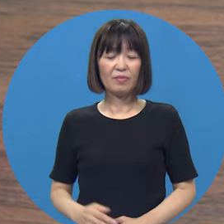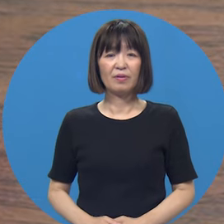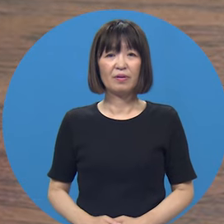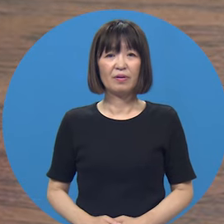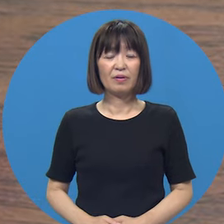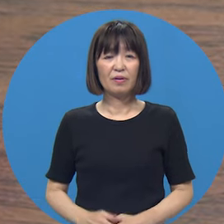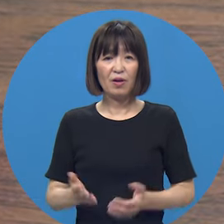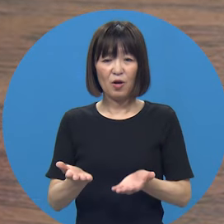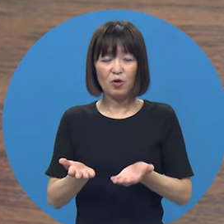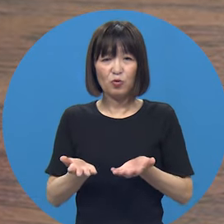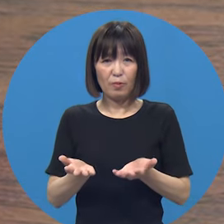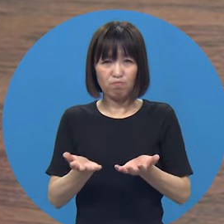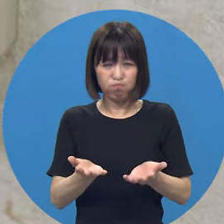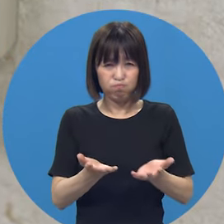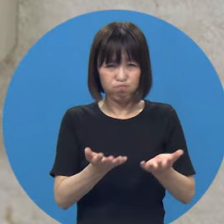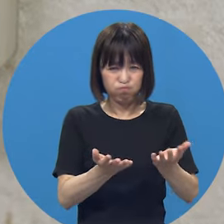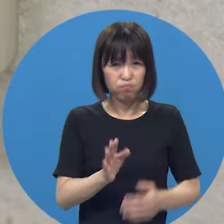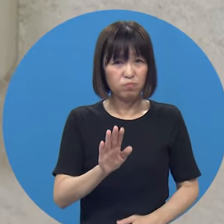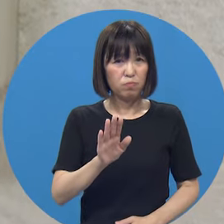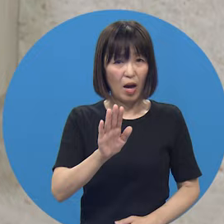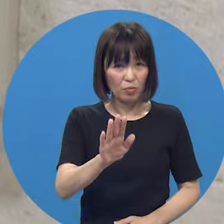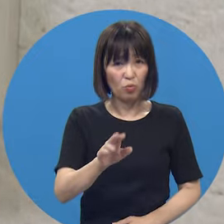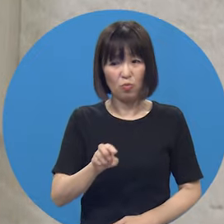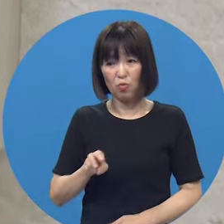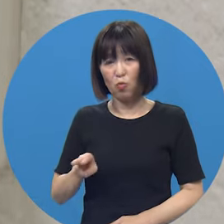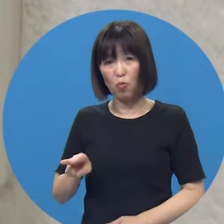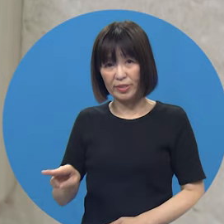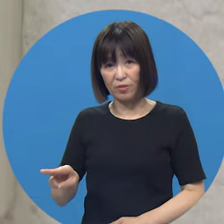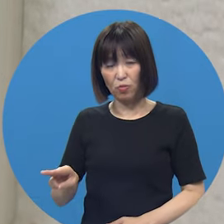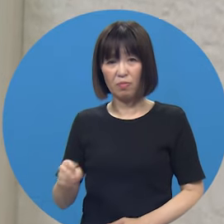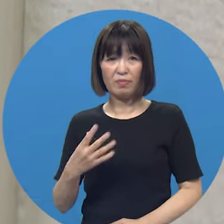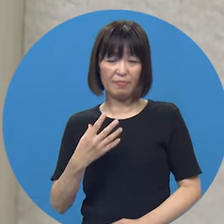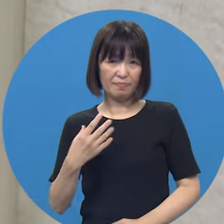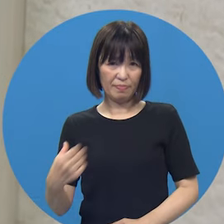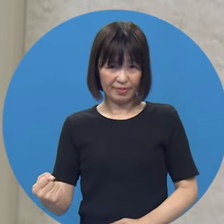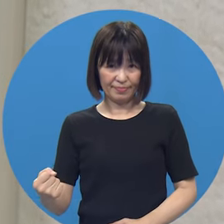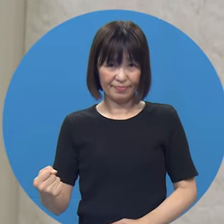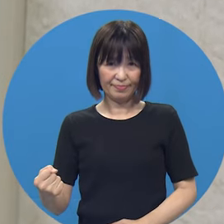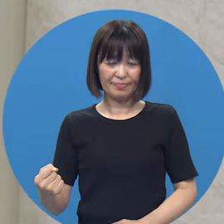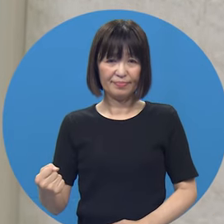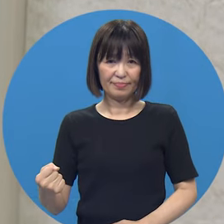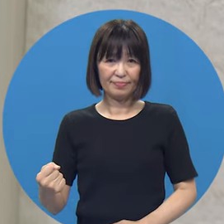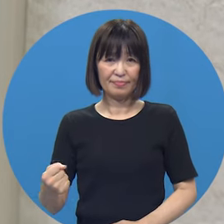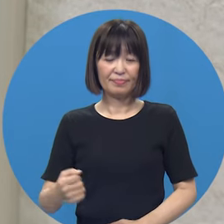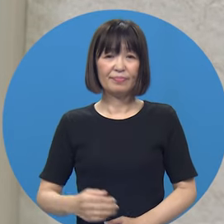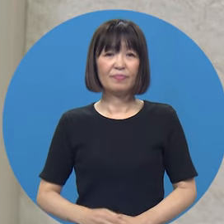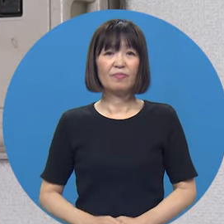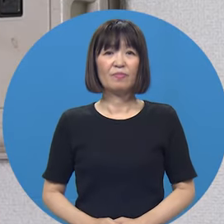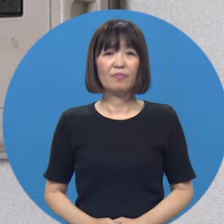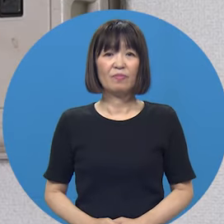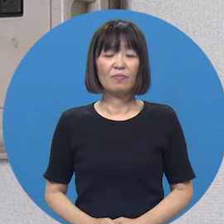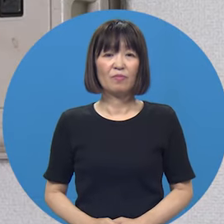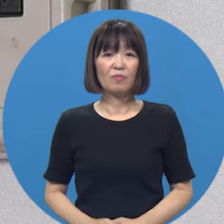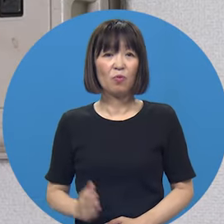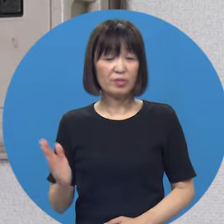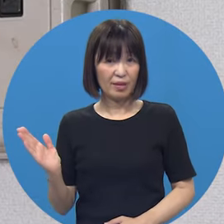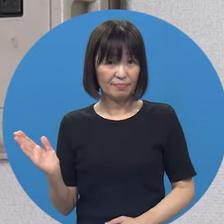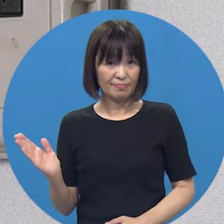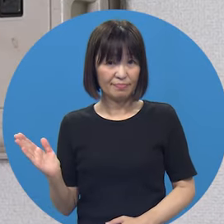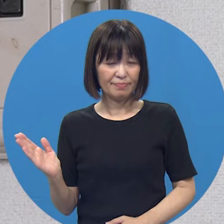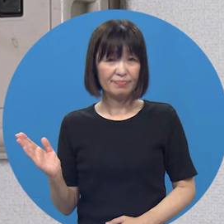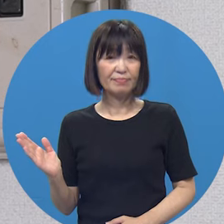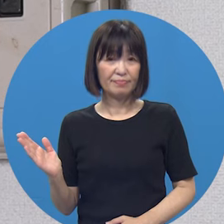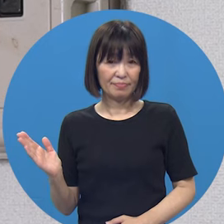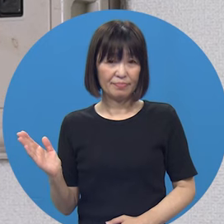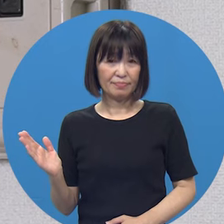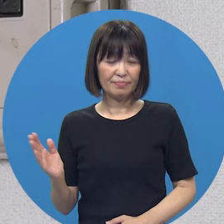ンセントに内蔵されたセンサーが揺れを感知し、コンセントからの電気を遮断します。こちらは簡易タ